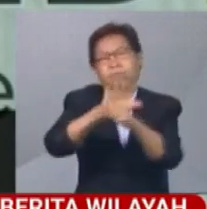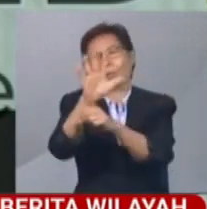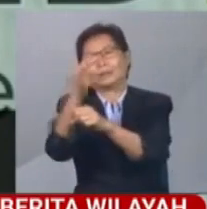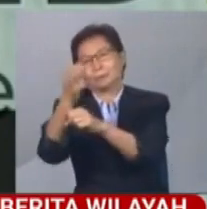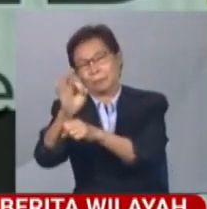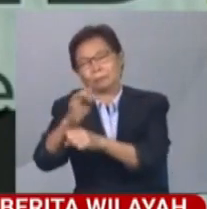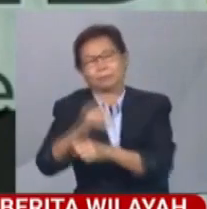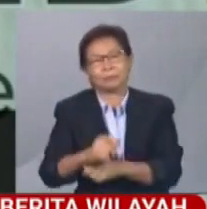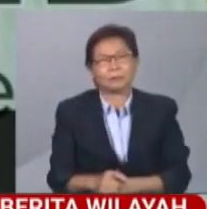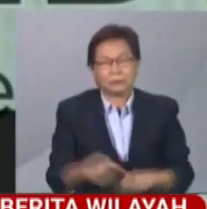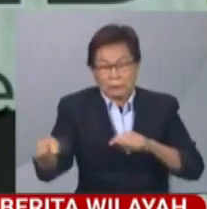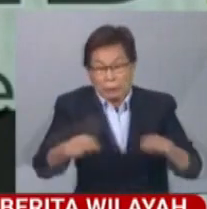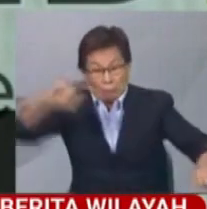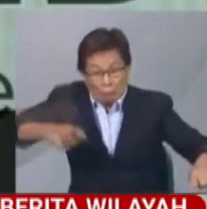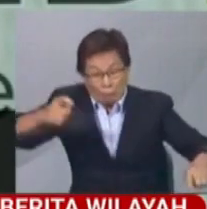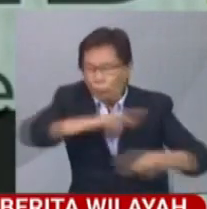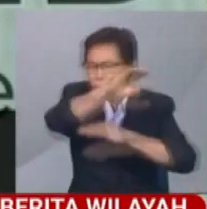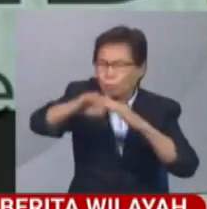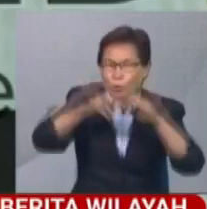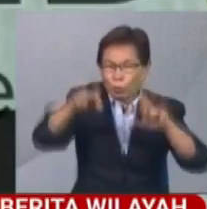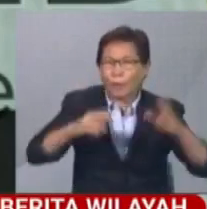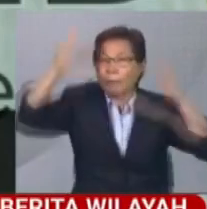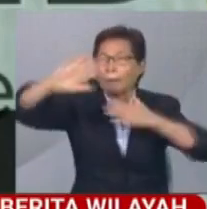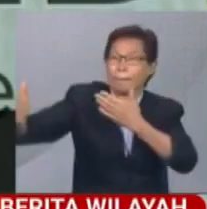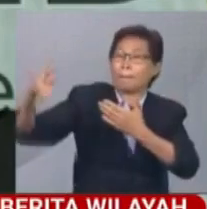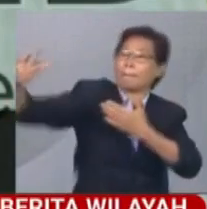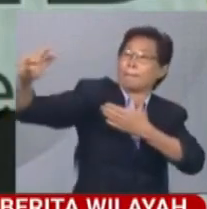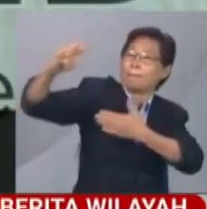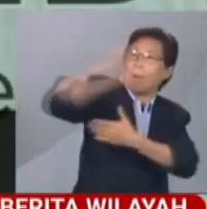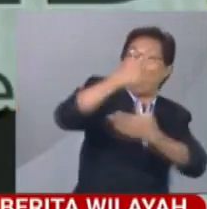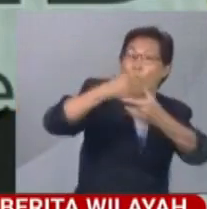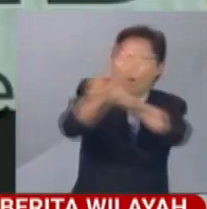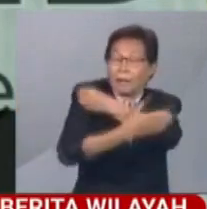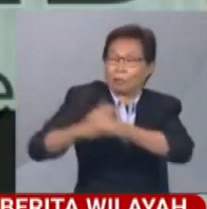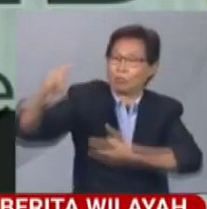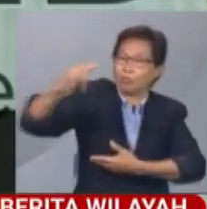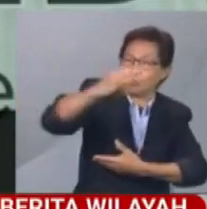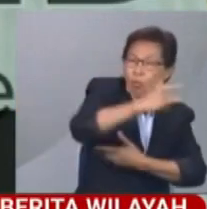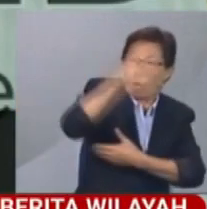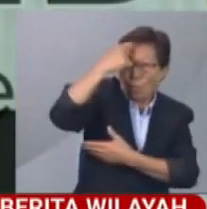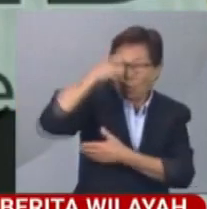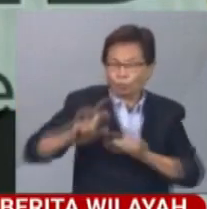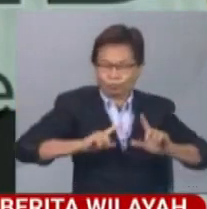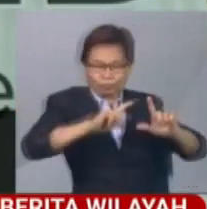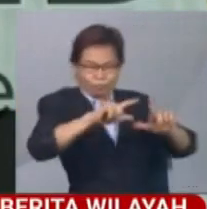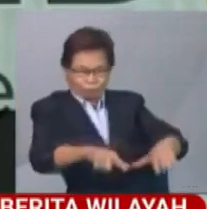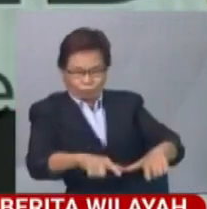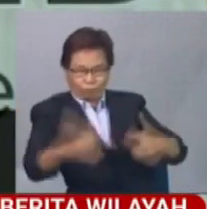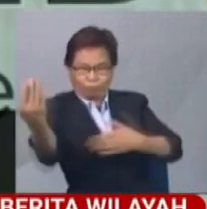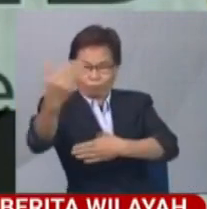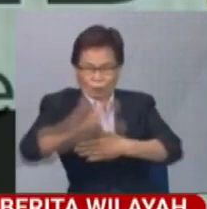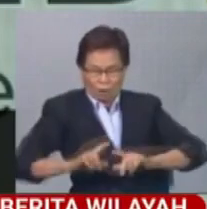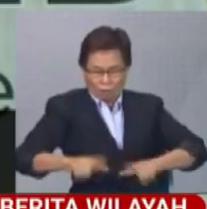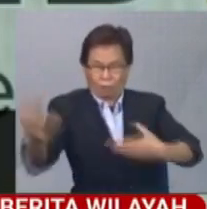Justru tindakan mewajibkan semua rakyat Malaysia yang pulang dari luar negara untuk ditempatkan di stesen kuarantin